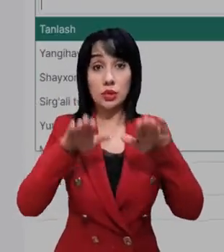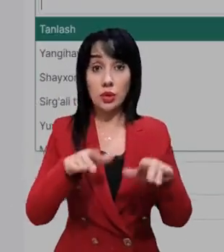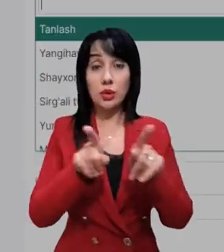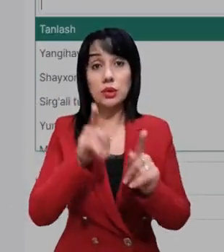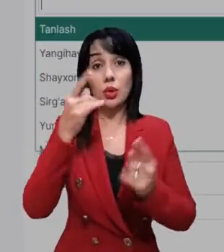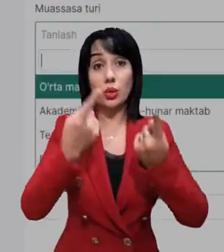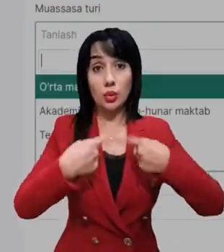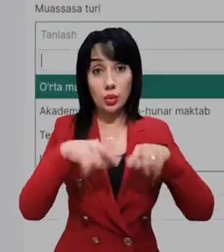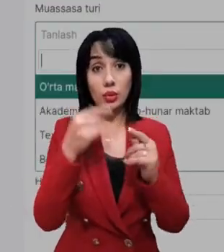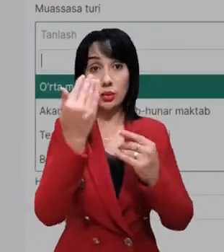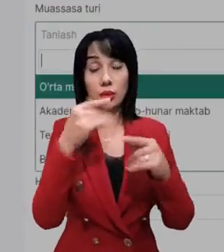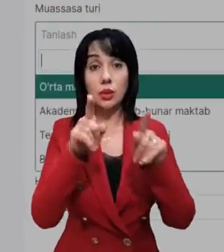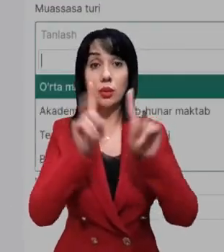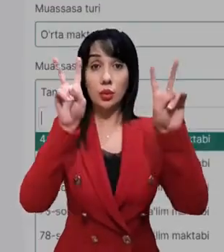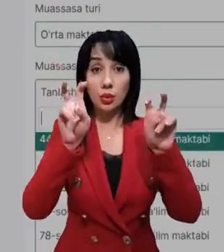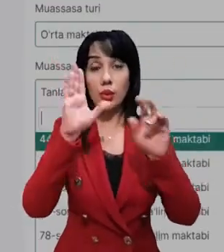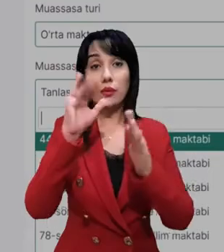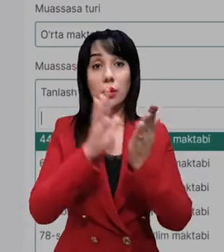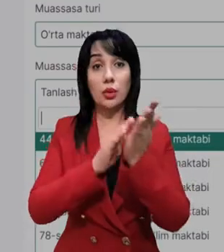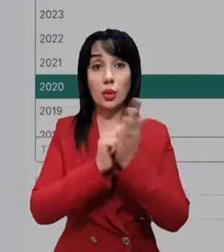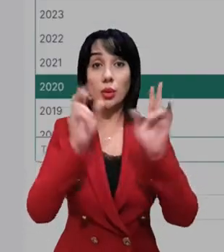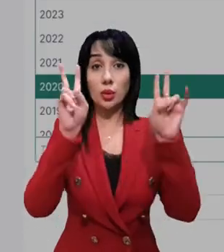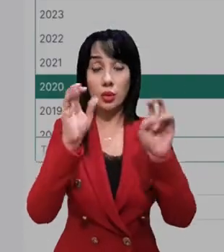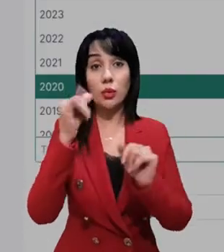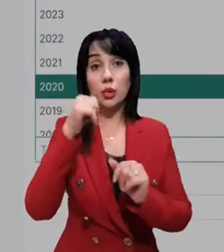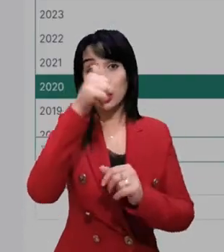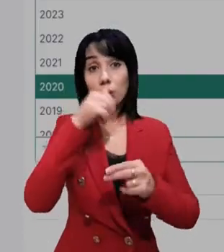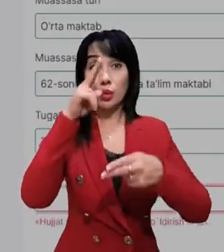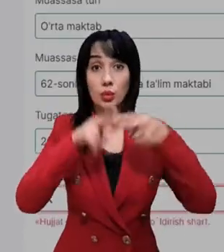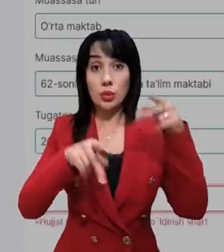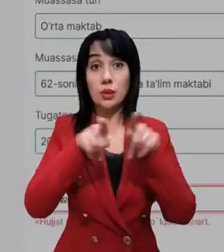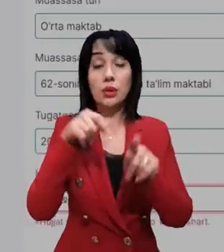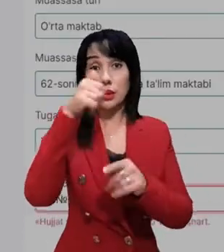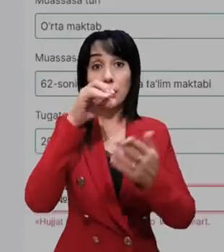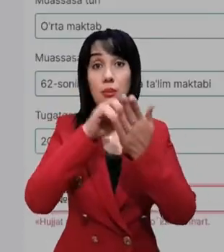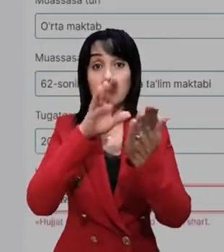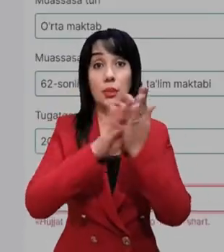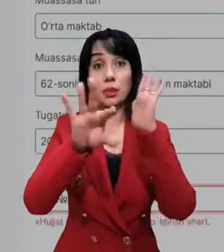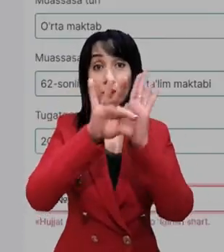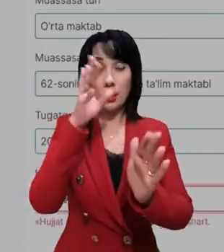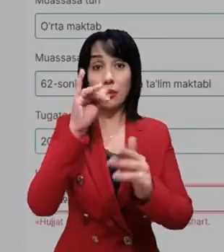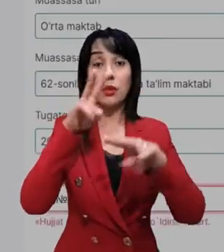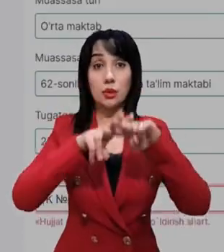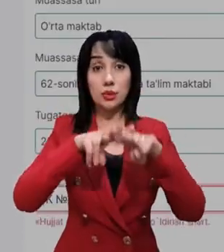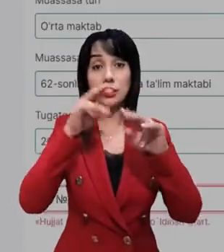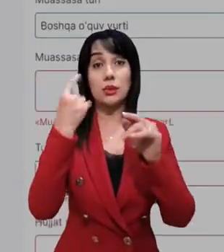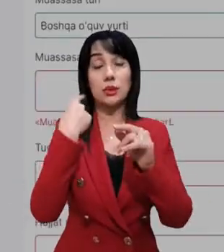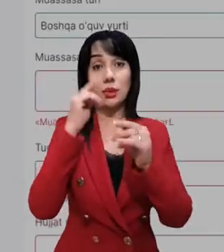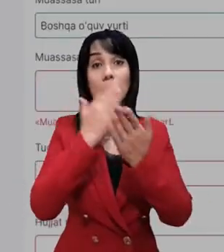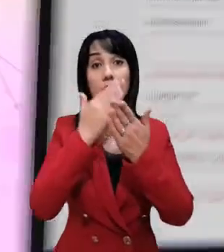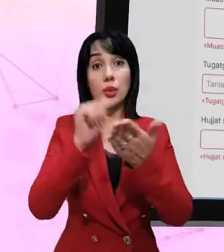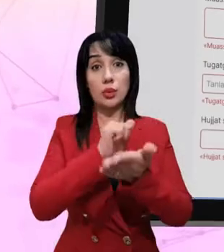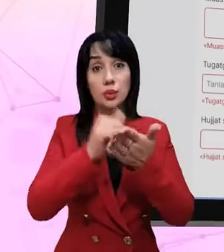ta'lim muassasasi joylashgan hudud, muassasasi turi va nomi hamda tugatgan yili tanlanib, hujjat seriyasi va raqami